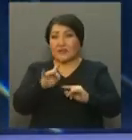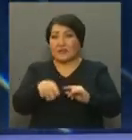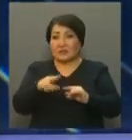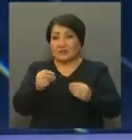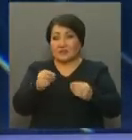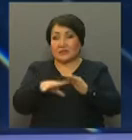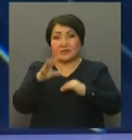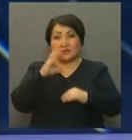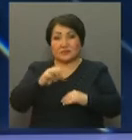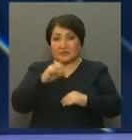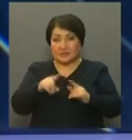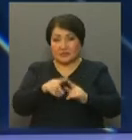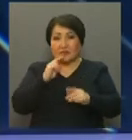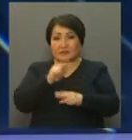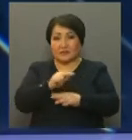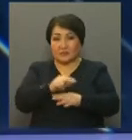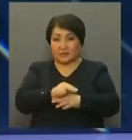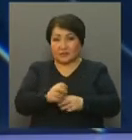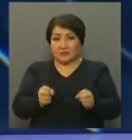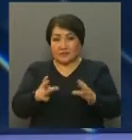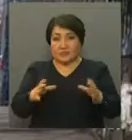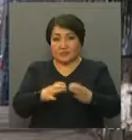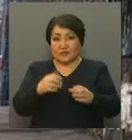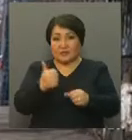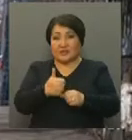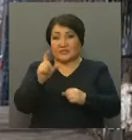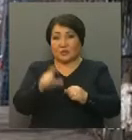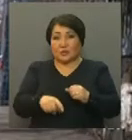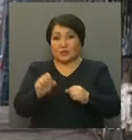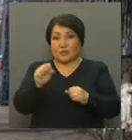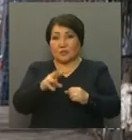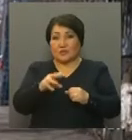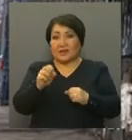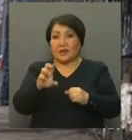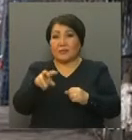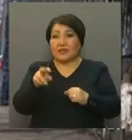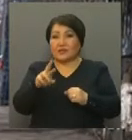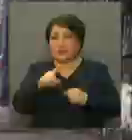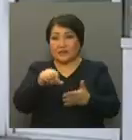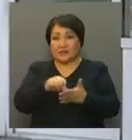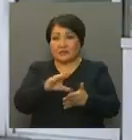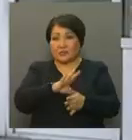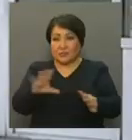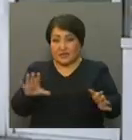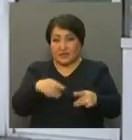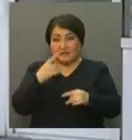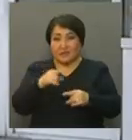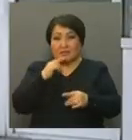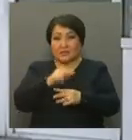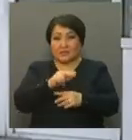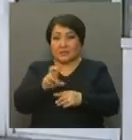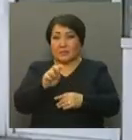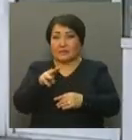деген айып тағылып отырған қылмыстық топтың басты фигуранты Мұхтар Аблязов қатысқан жоқ. Айыпталып отырғандар БТА банкі